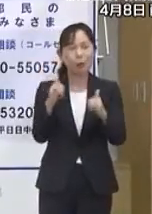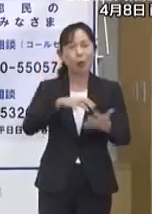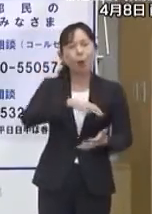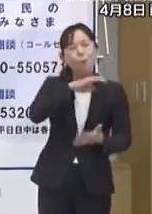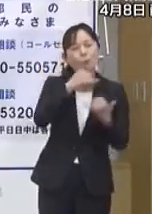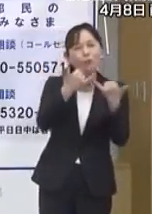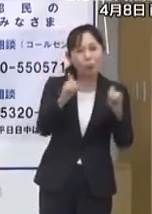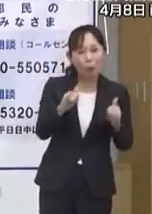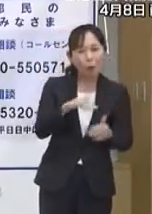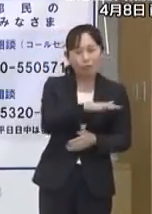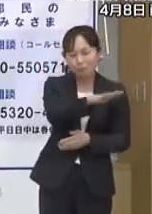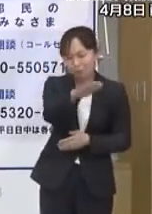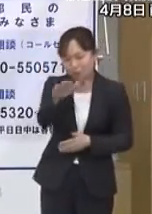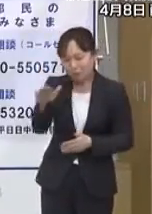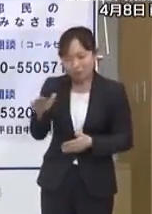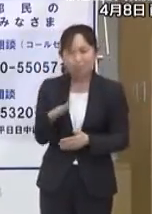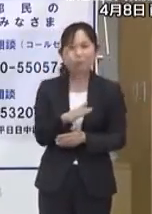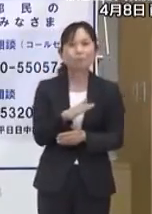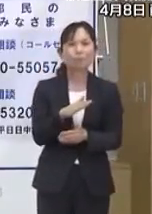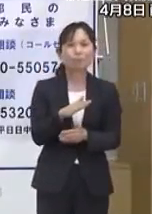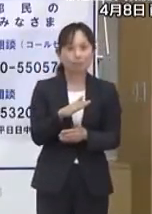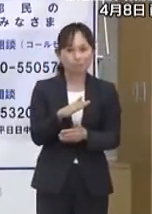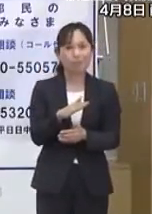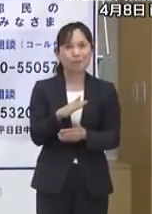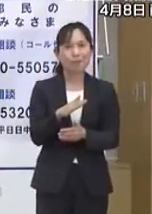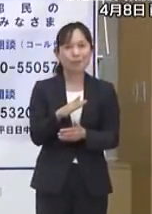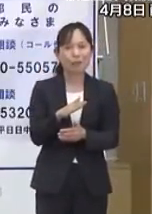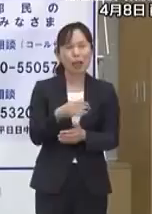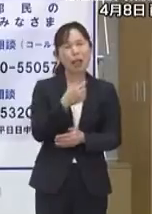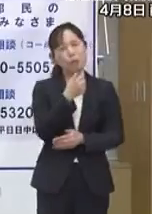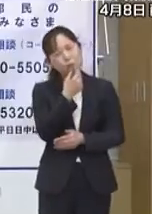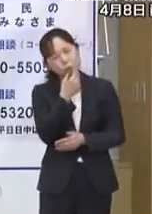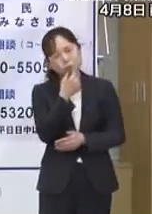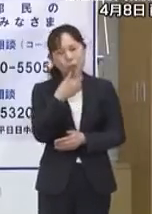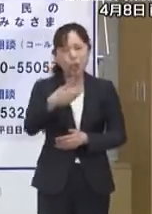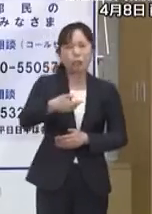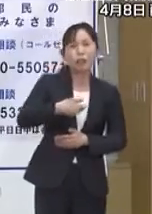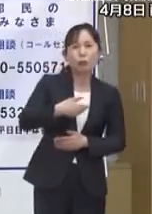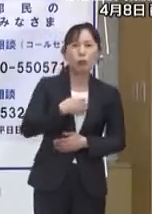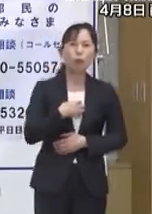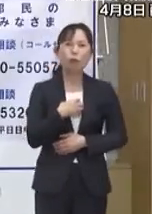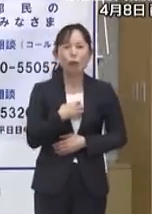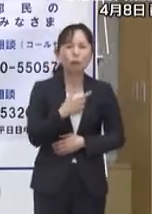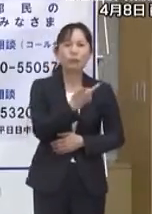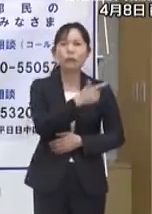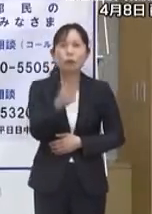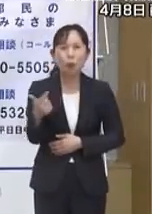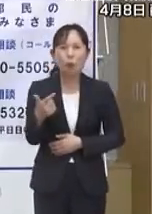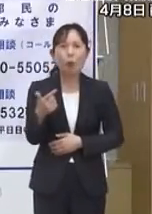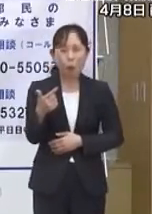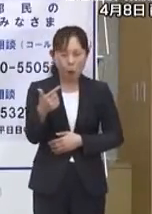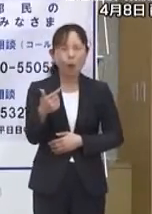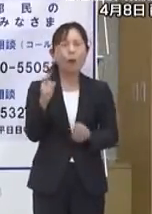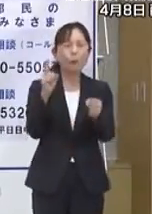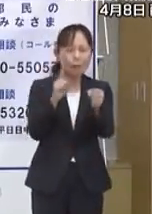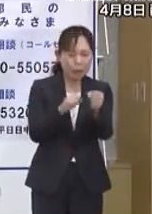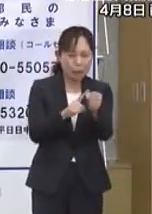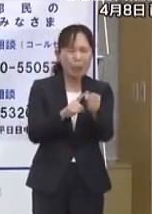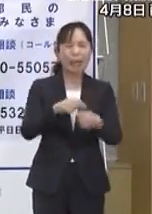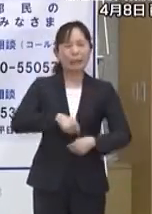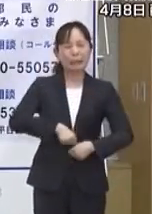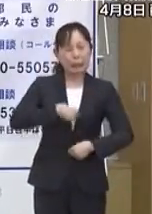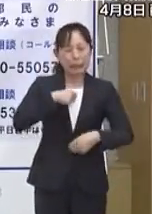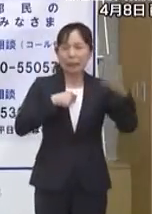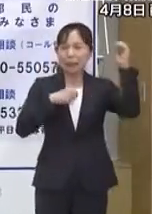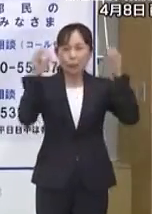世代の方々に対して aご質問疑問不安の解消正確な情報の提供を